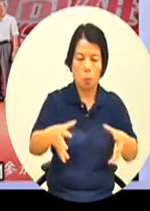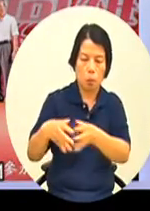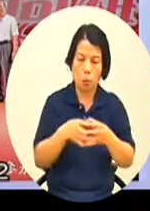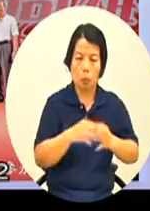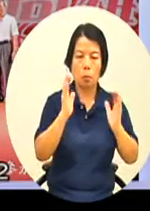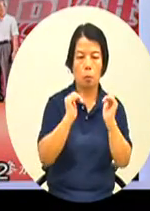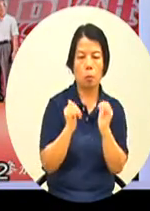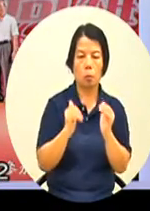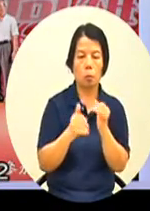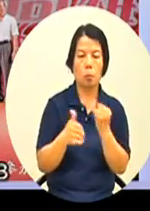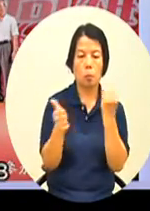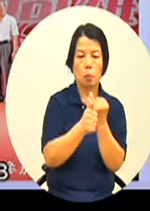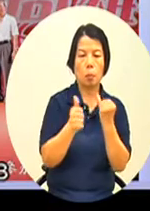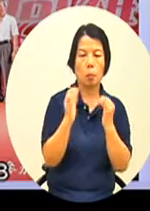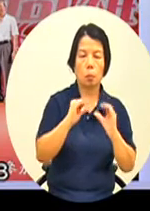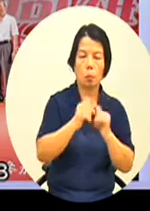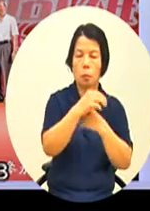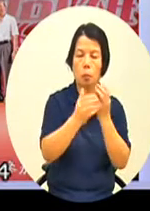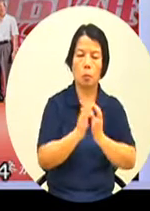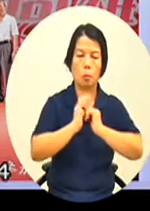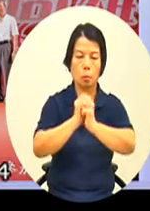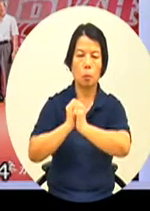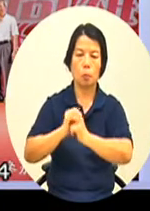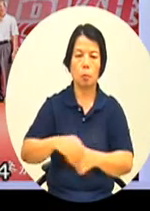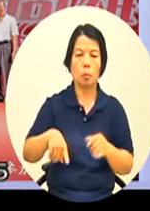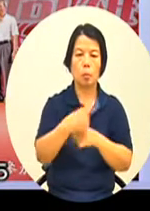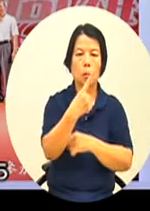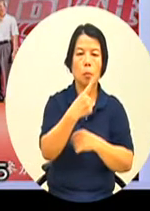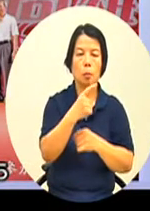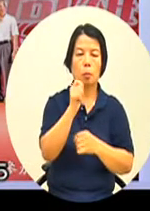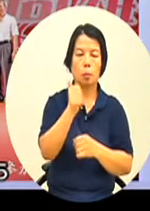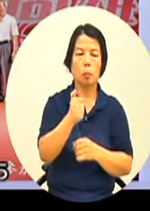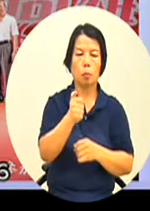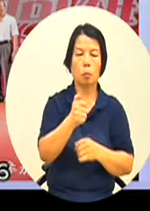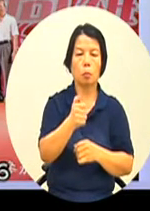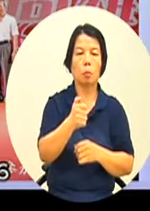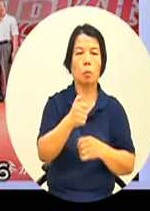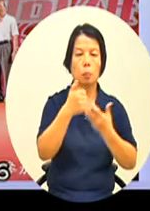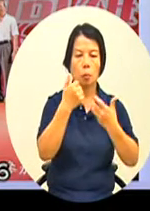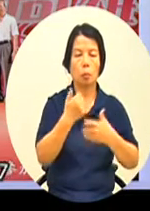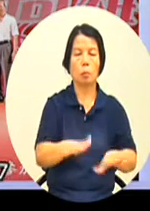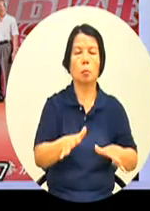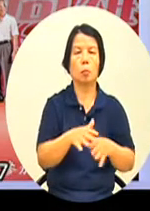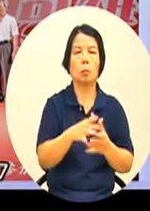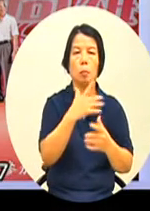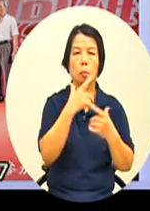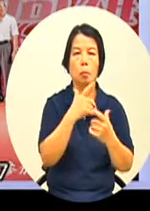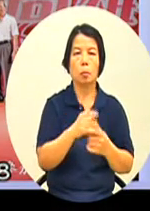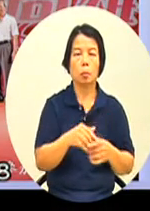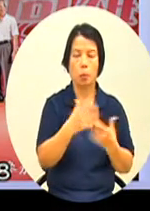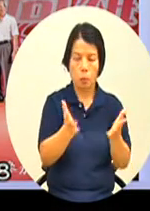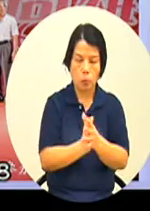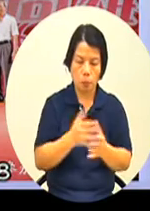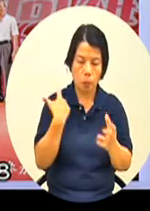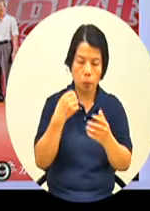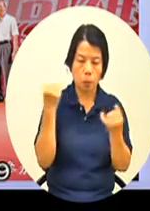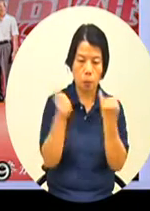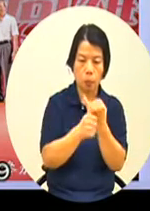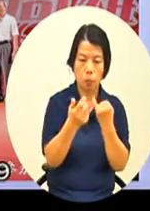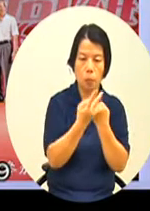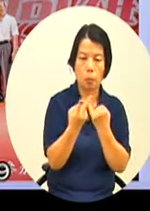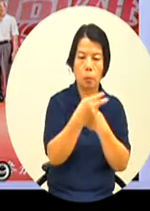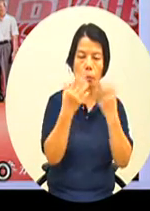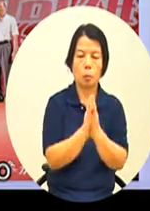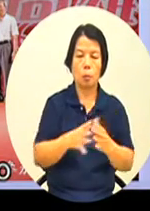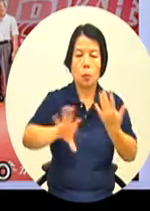动，那今年也非常祝贺，我们一共有150对的新人参加，同时在参加的新人里面，也有许多对是从